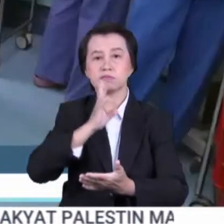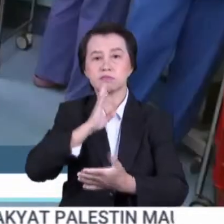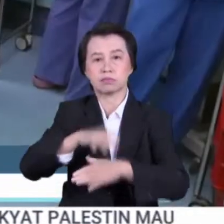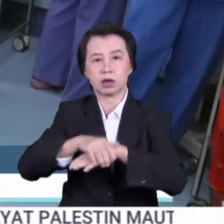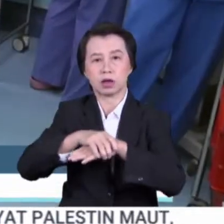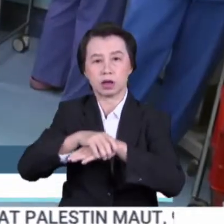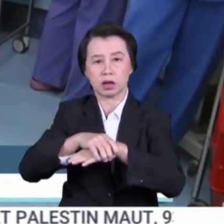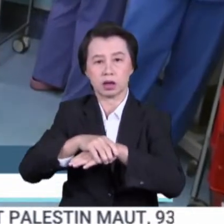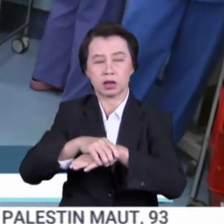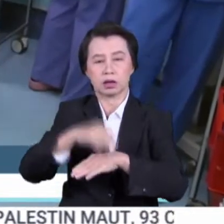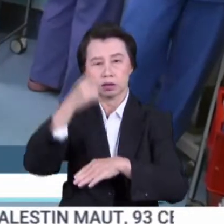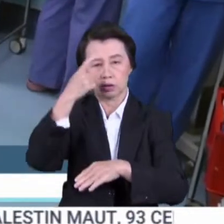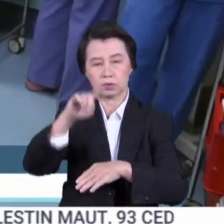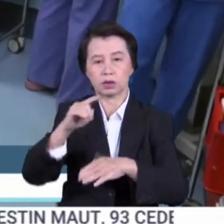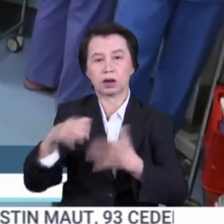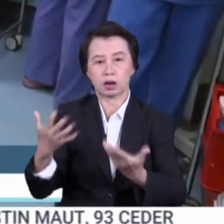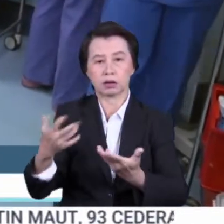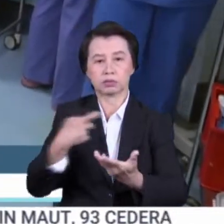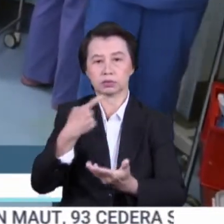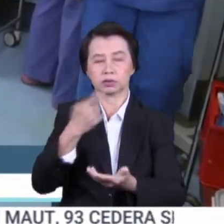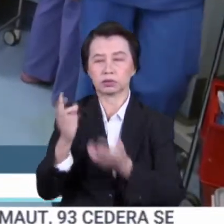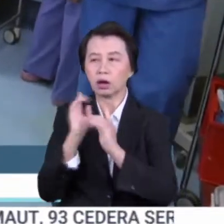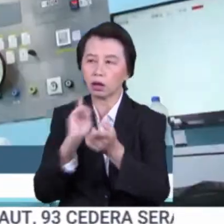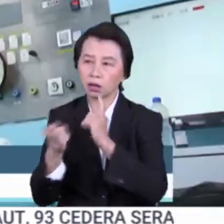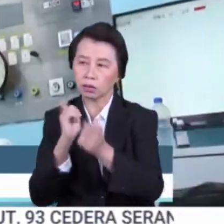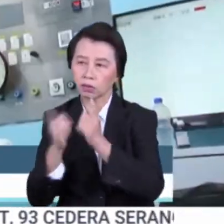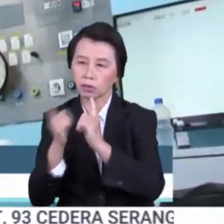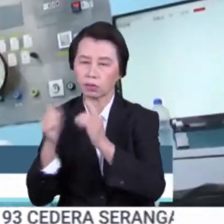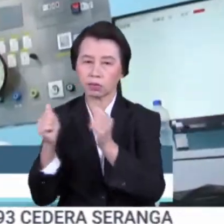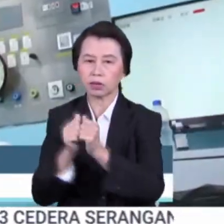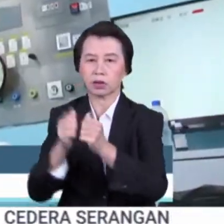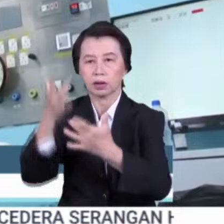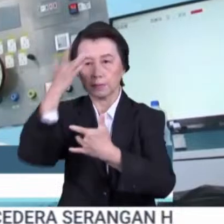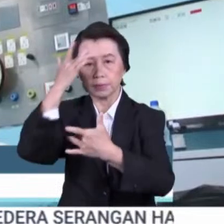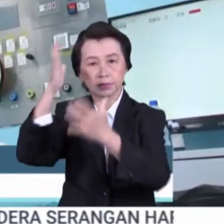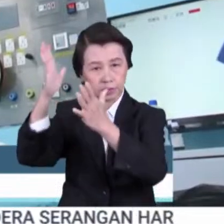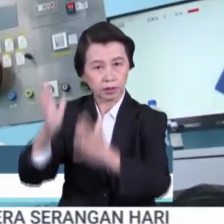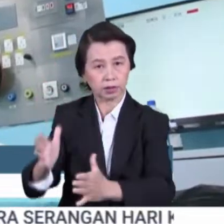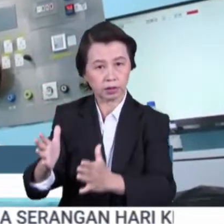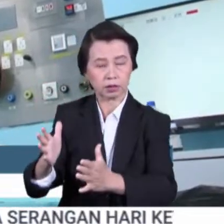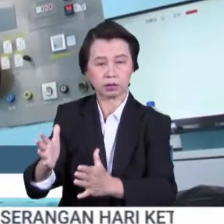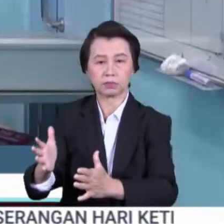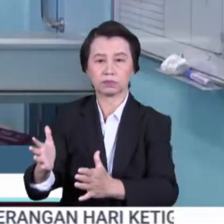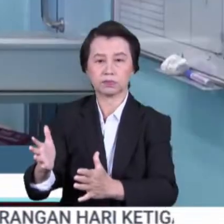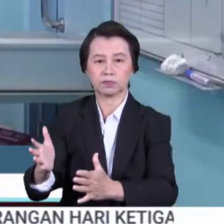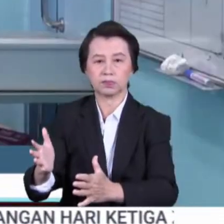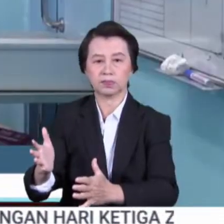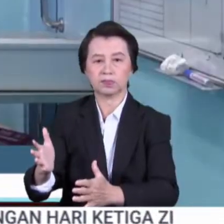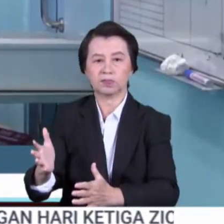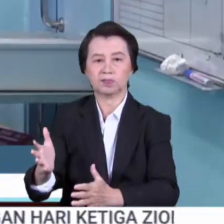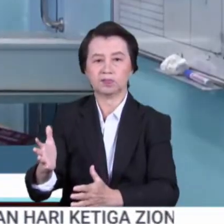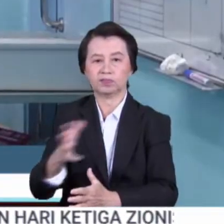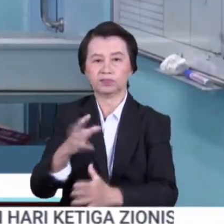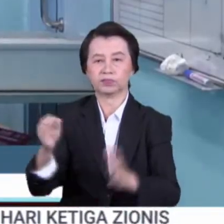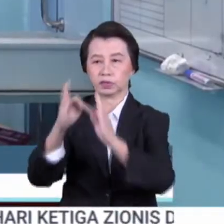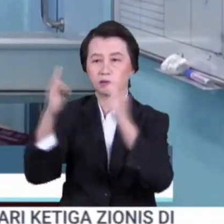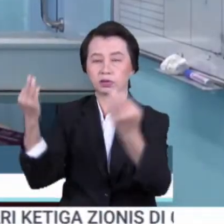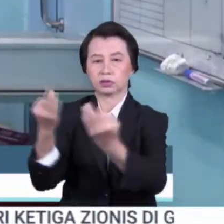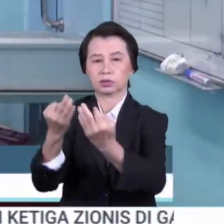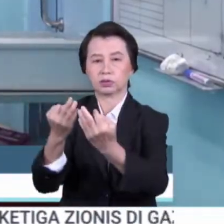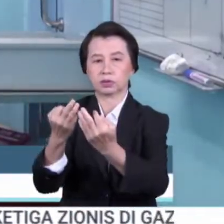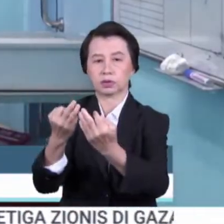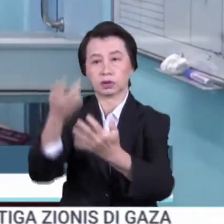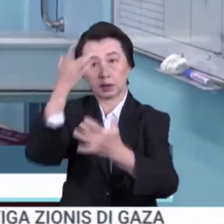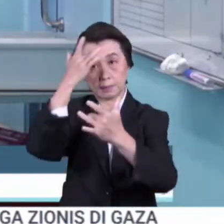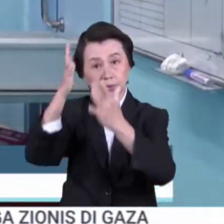macam mana untuk kita interaksi dengan pesakit, dengan sesama keluarga